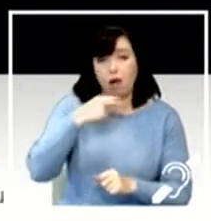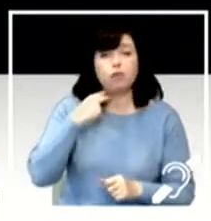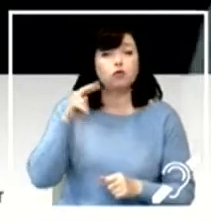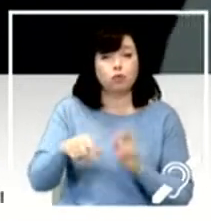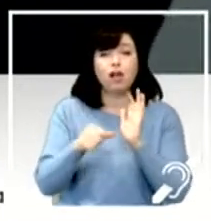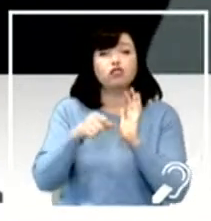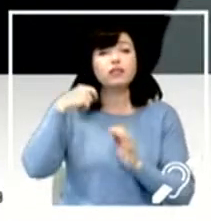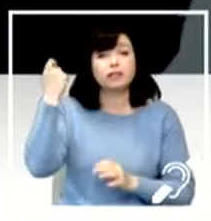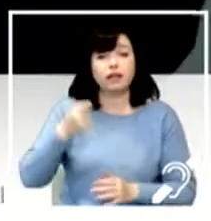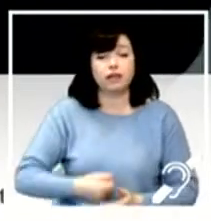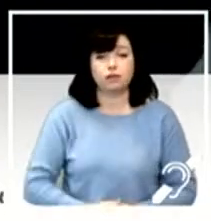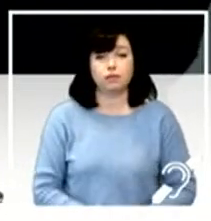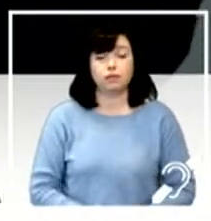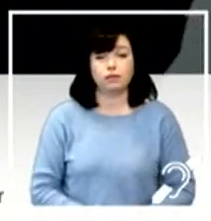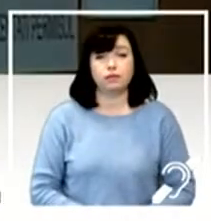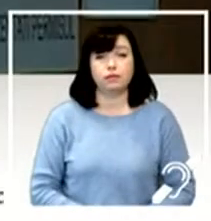ani de închisoare.